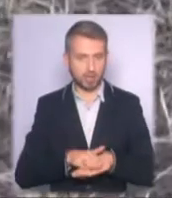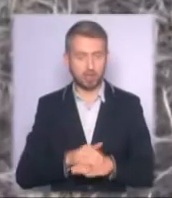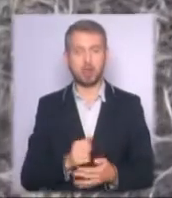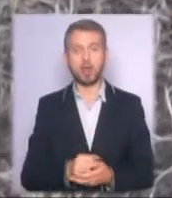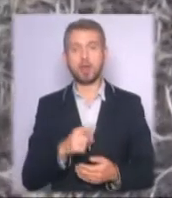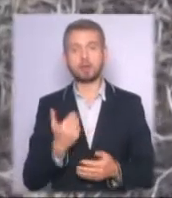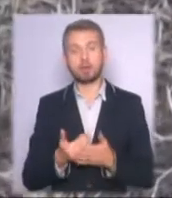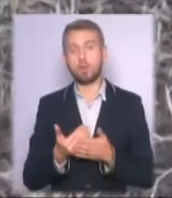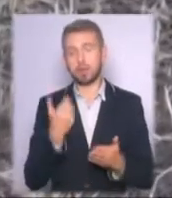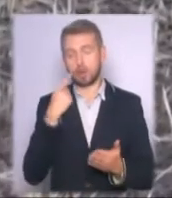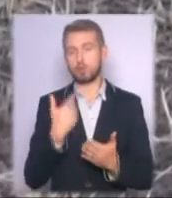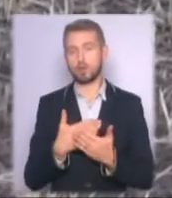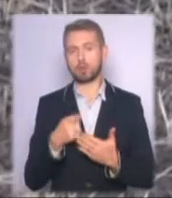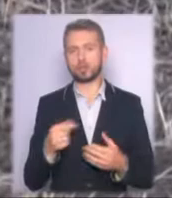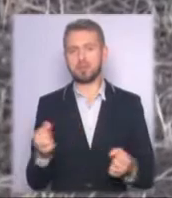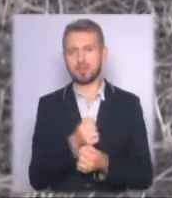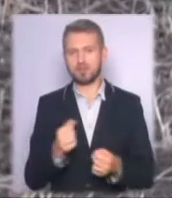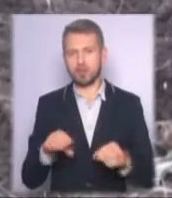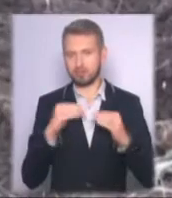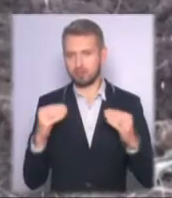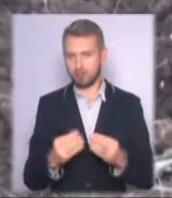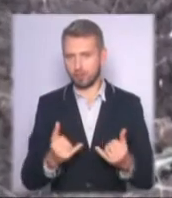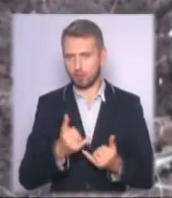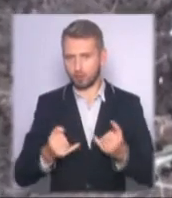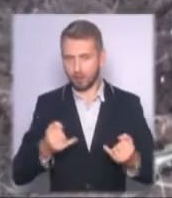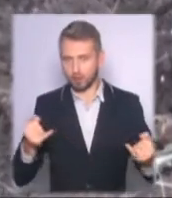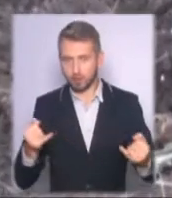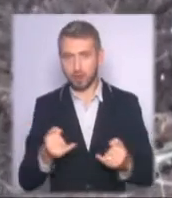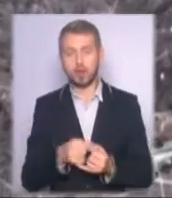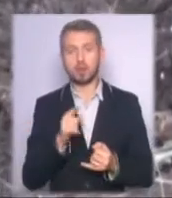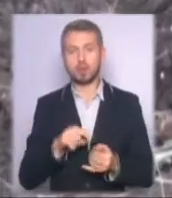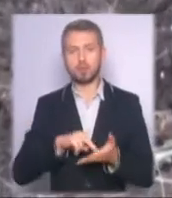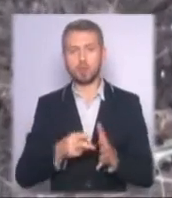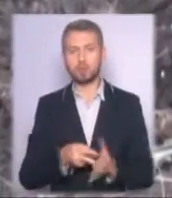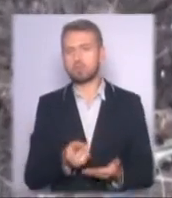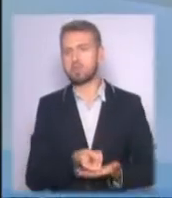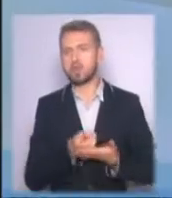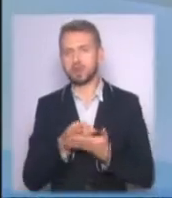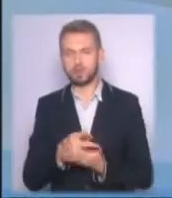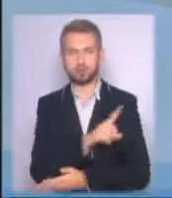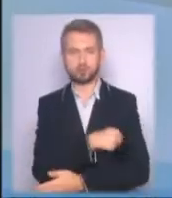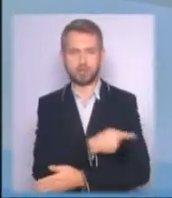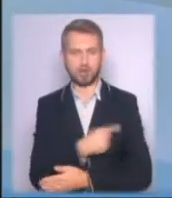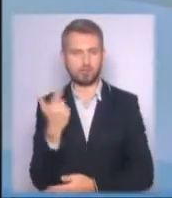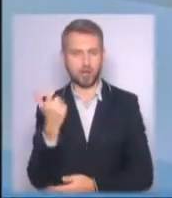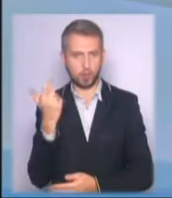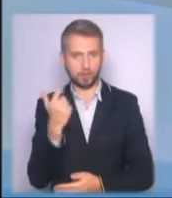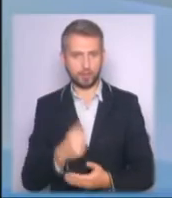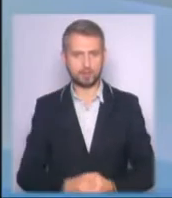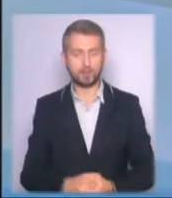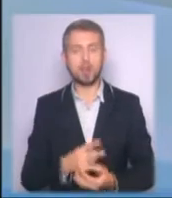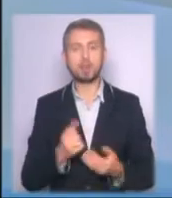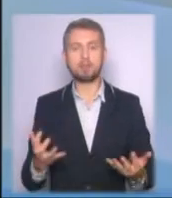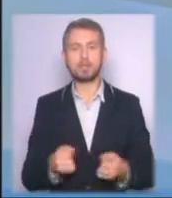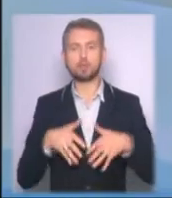вони підірвалися на розтяжці. Постраждалих планують перевести до шпиталю у Харкові. На підтримку кримських татар,